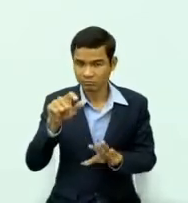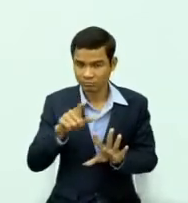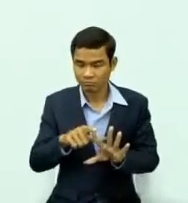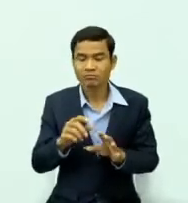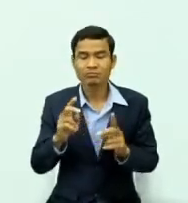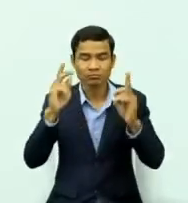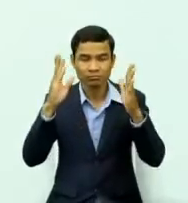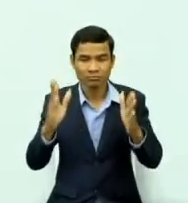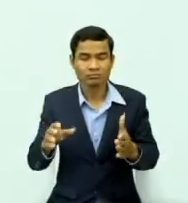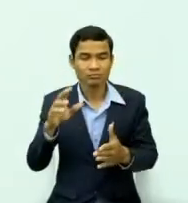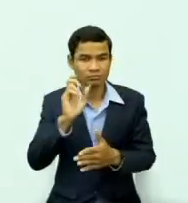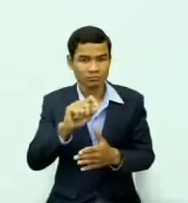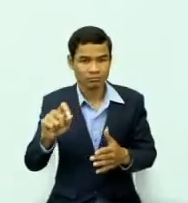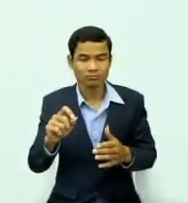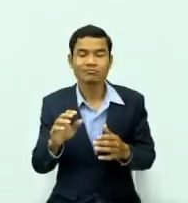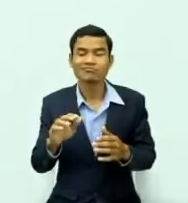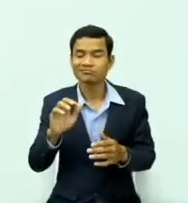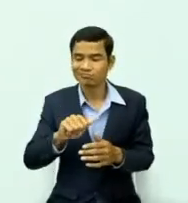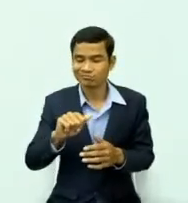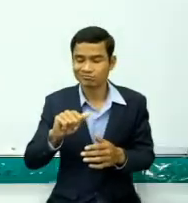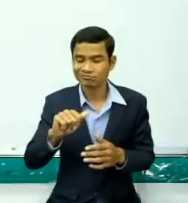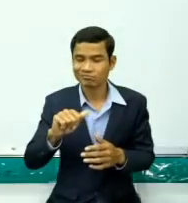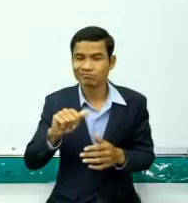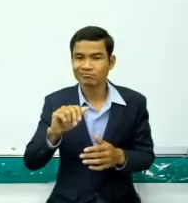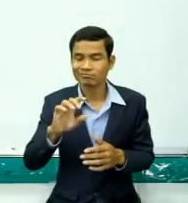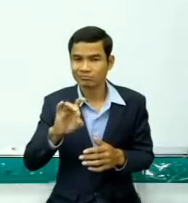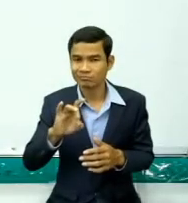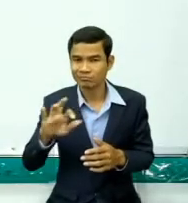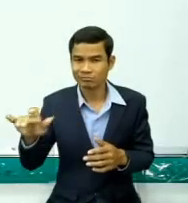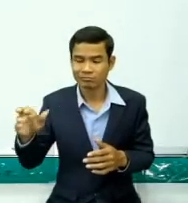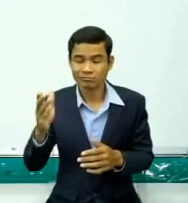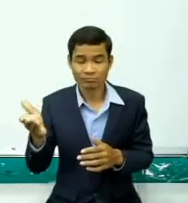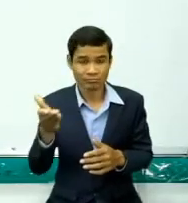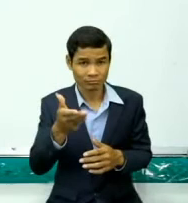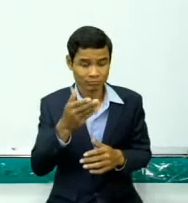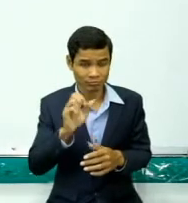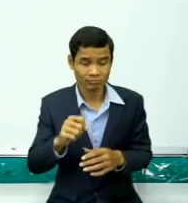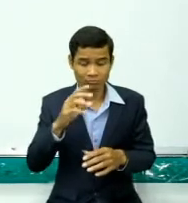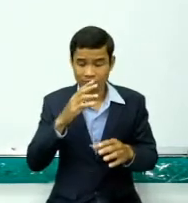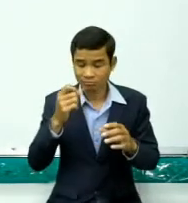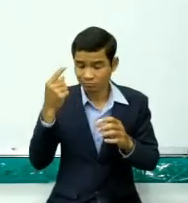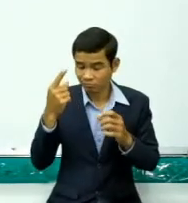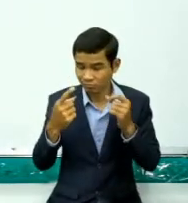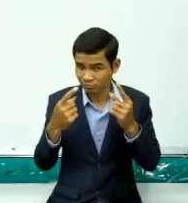cho nét nẹ cổ nâng sổ xếp chân chân nẹ ní chà đồng bấy ai con căn tài nghi sruộc mơ nè con.